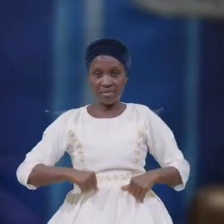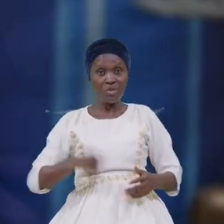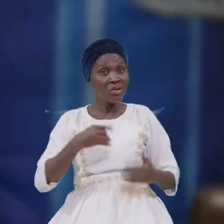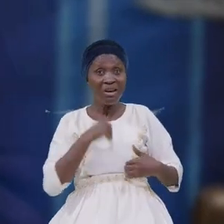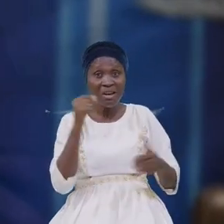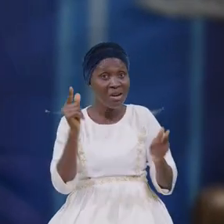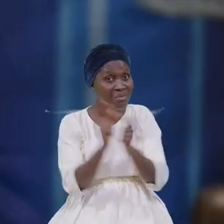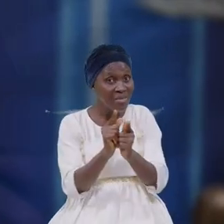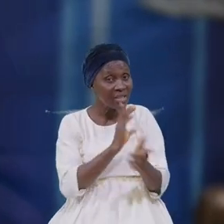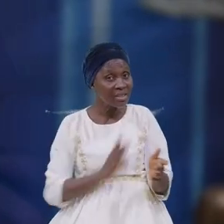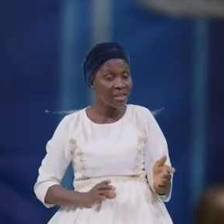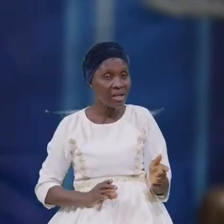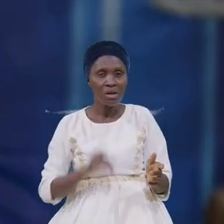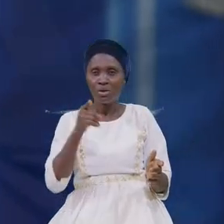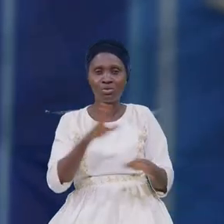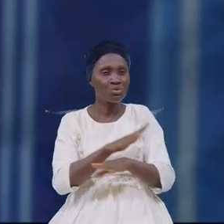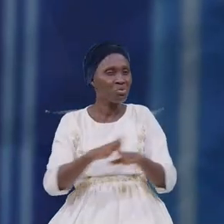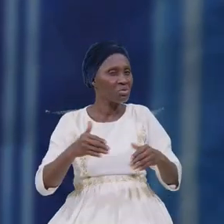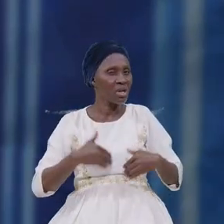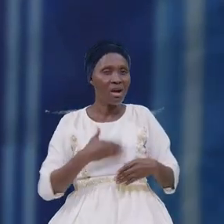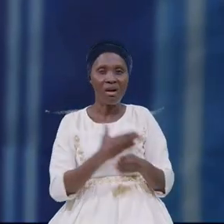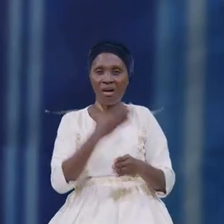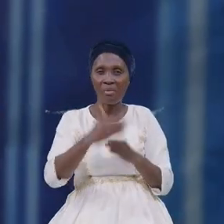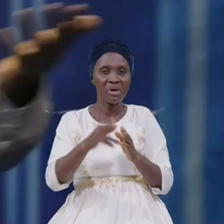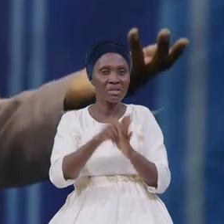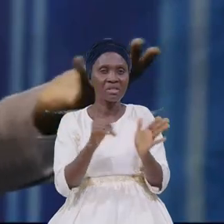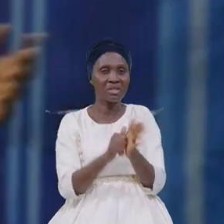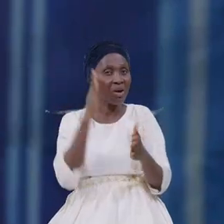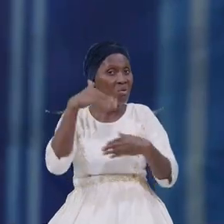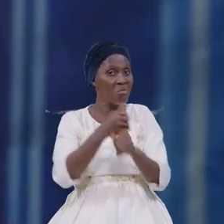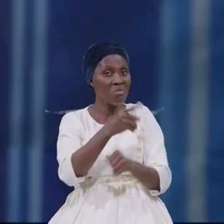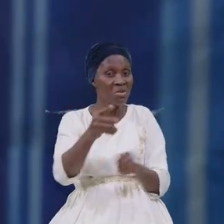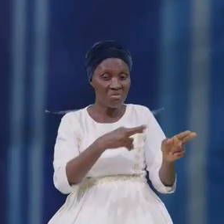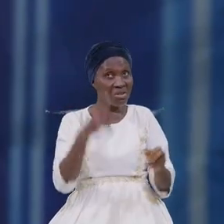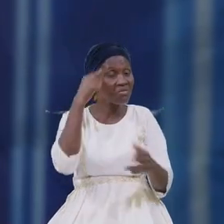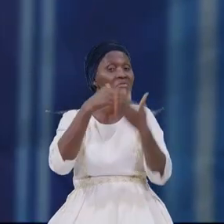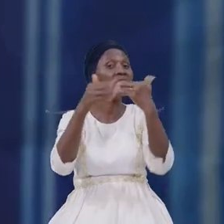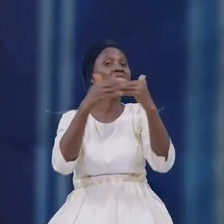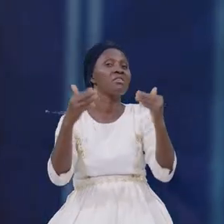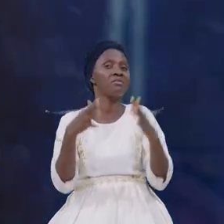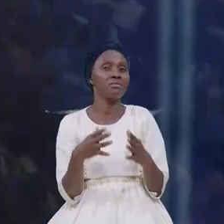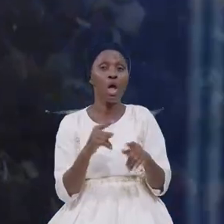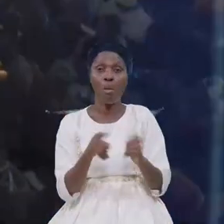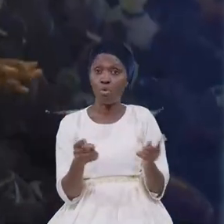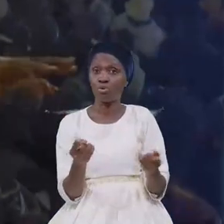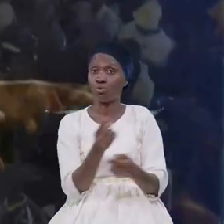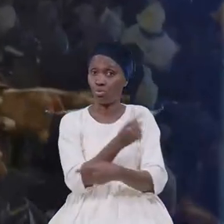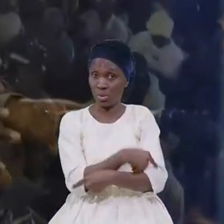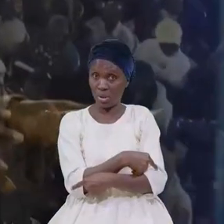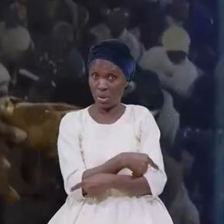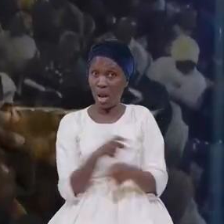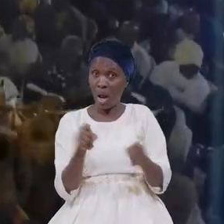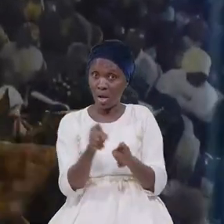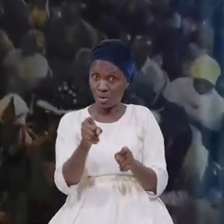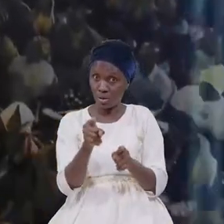aussi cela. Vous n'avez pas rencontré Christ. Vous n'avez pas cette plénitude qui vous rend prêt pour le ciel. Mais aujourd'hui, comme